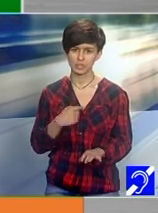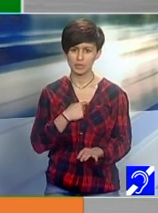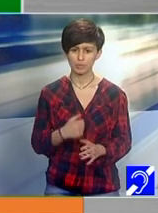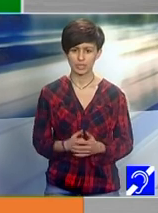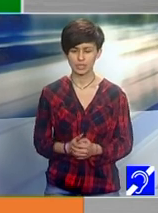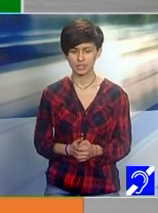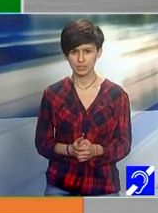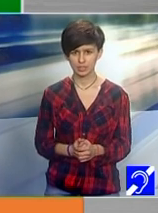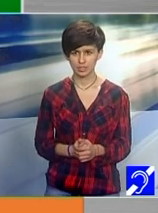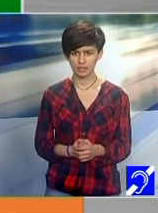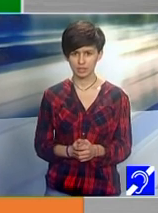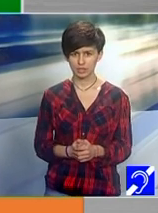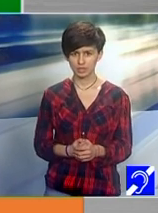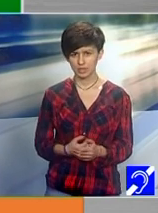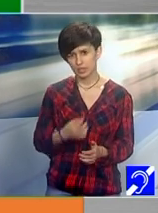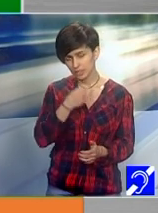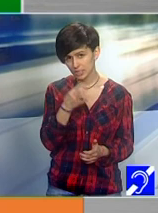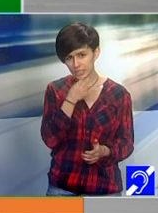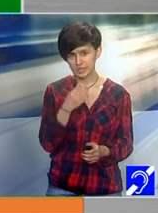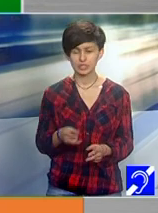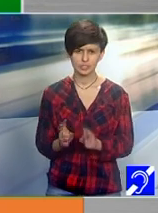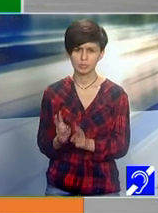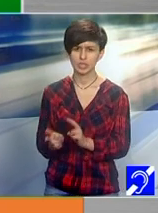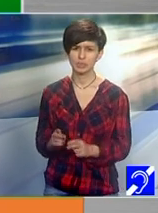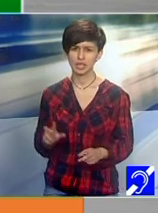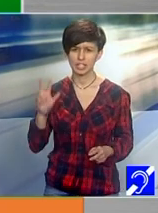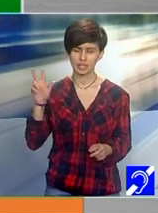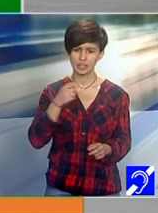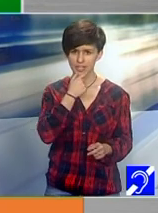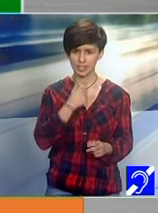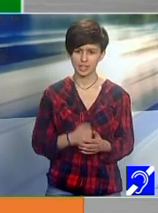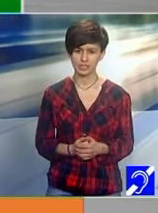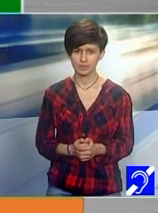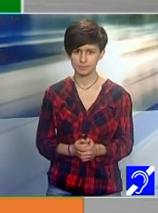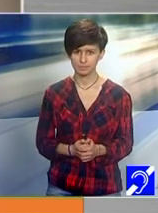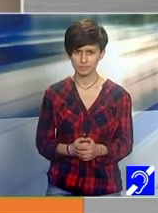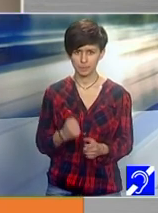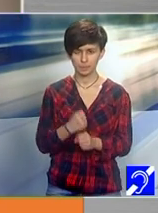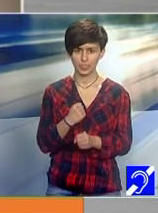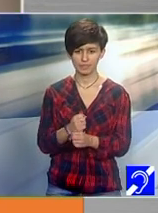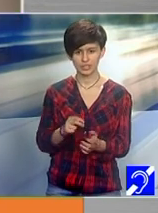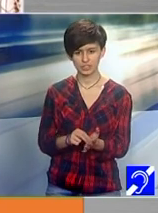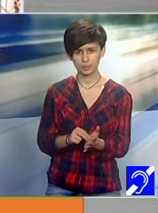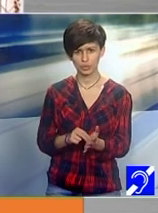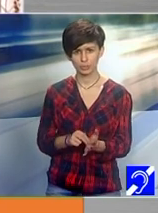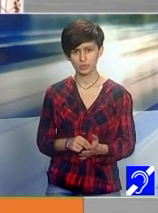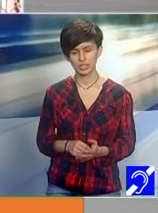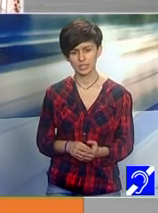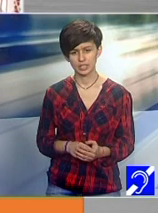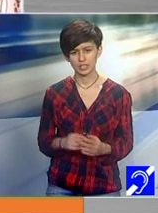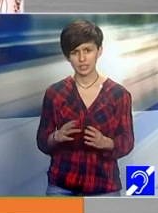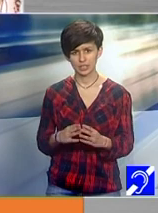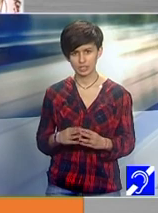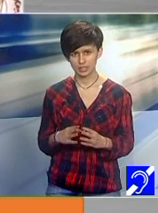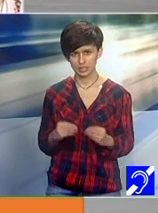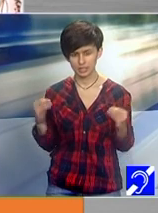nostru, pe care spunem clar și răspicat. Noi de 3 ani de zile facem propuneri, dar lipsa aceasta de receptivitate